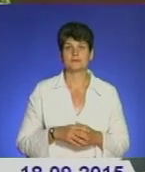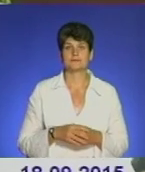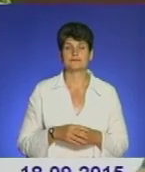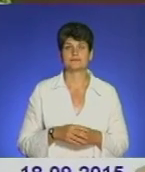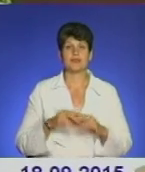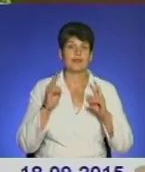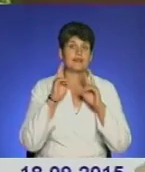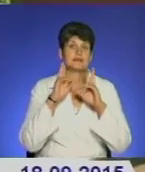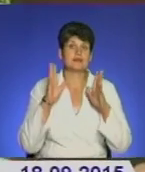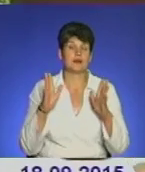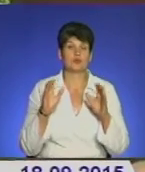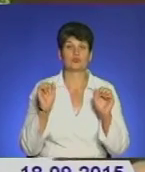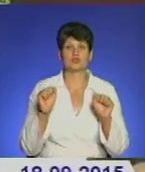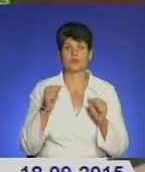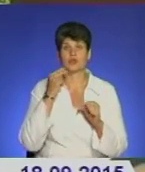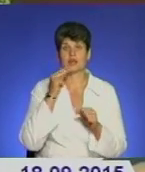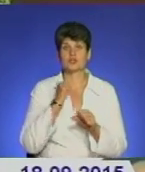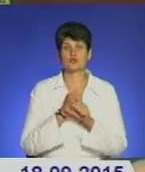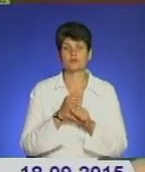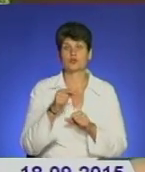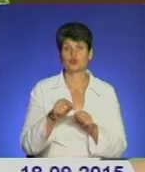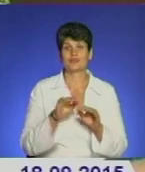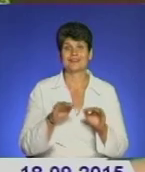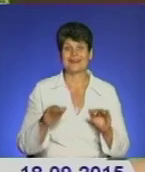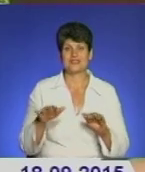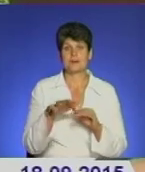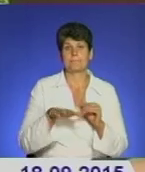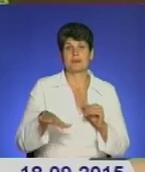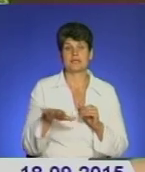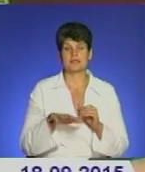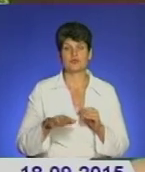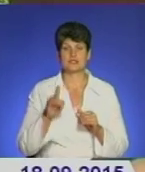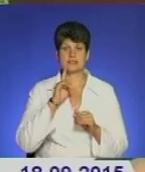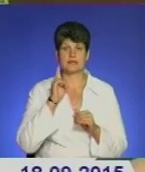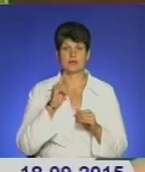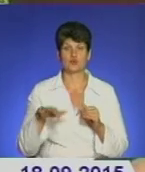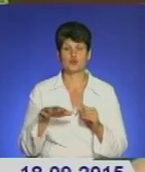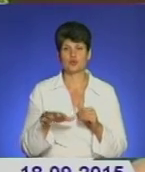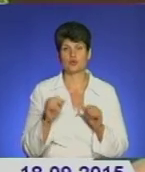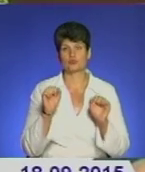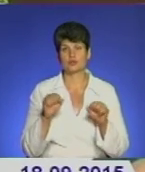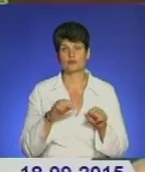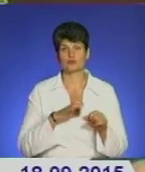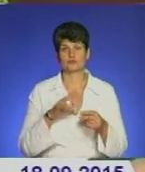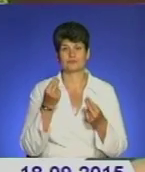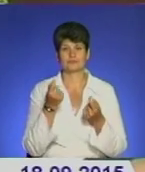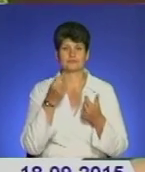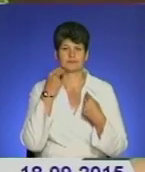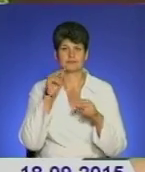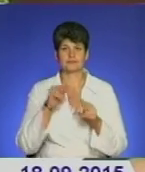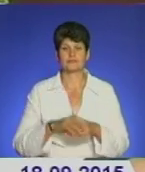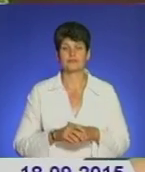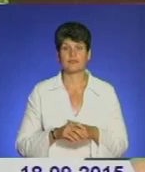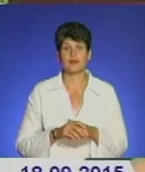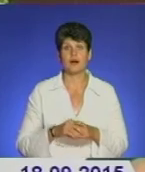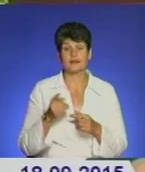Ну, не знаю, можливо, трошки краще зробити тут ще дитячий майданчик, цю зелену зону можна було б трошки її удосконалити. А так,